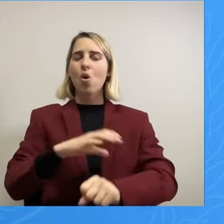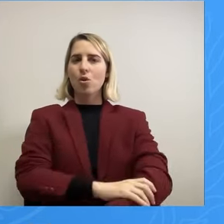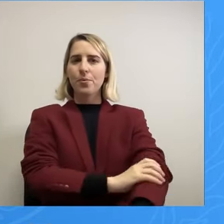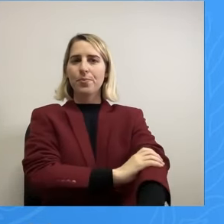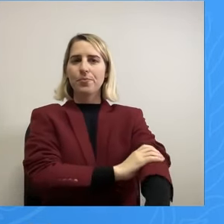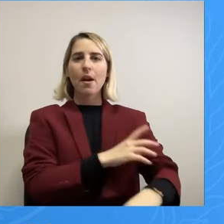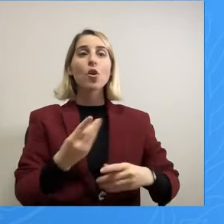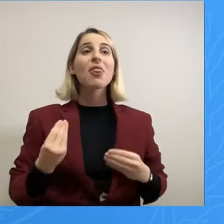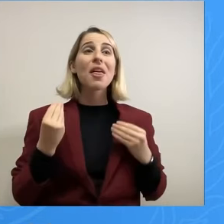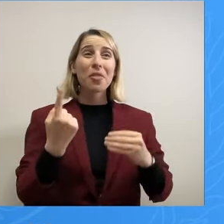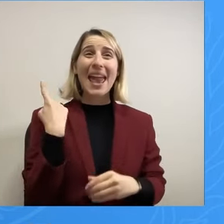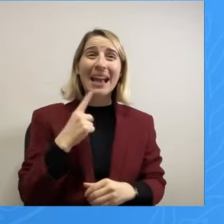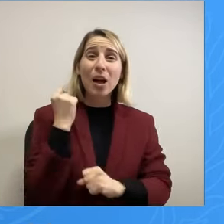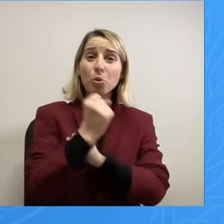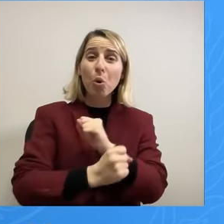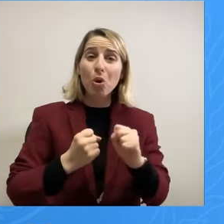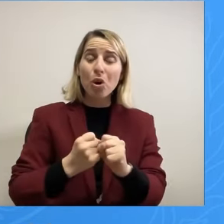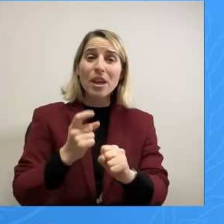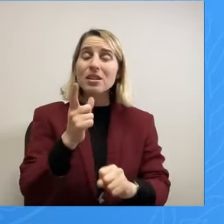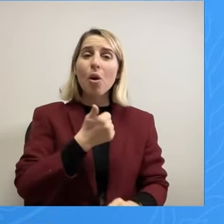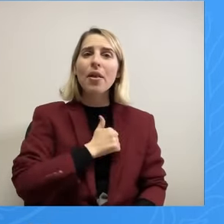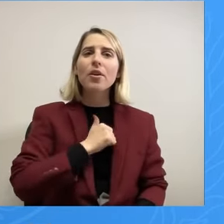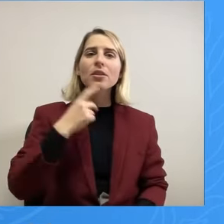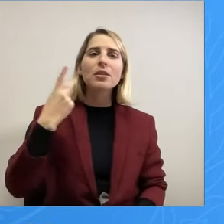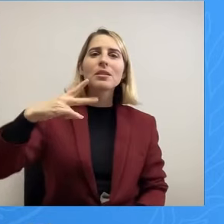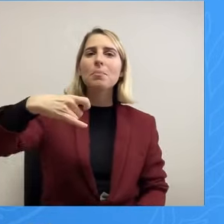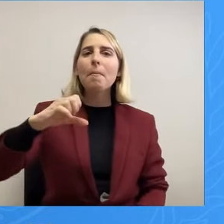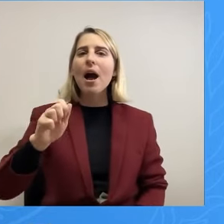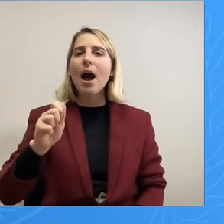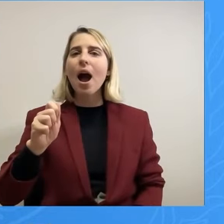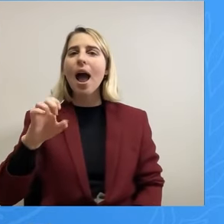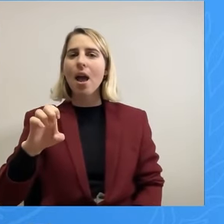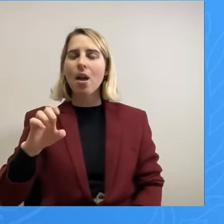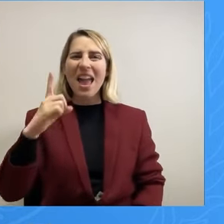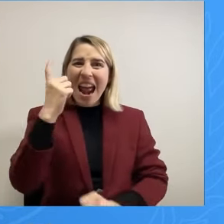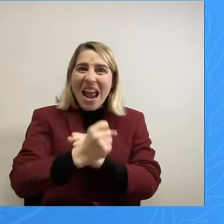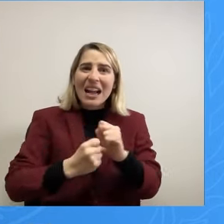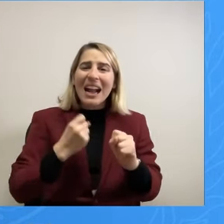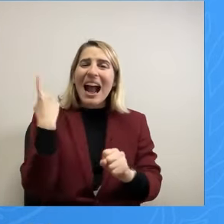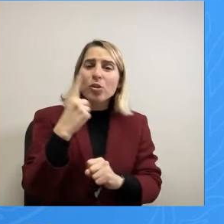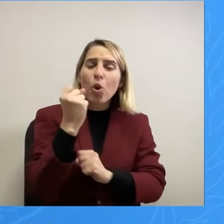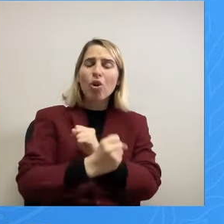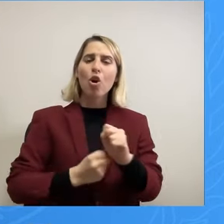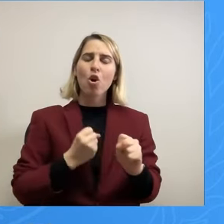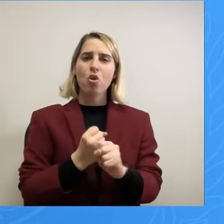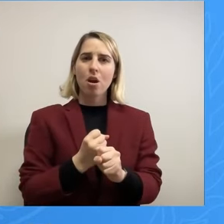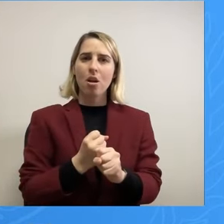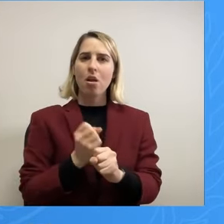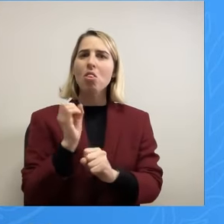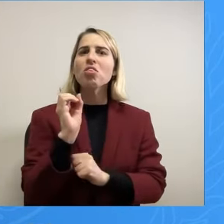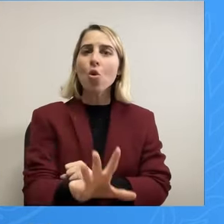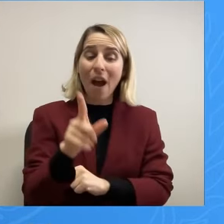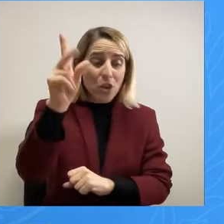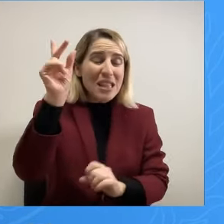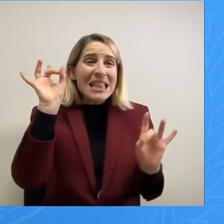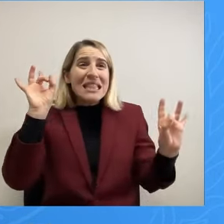έναν αιώνα στον ιδιοκτήτη της ΠΑΕ. Τι είναι αυτό? Για έναν αιώνα. Ο οποίος δεν θα βάλει